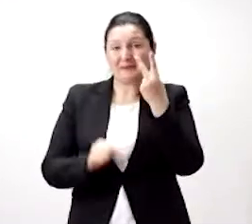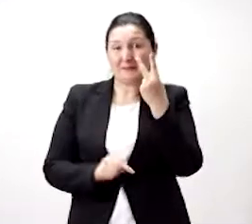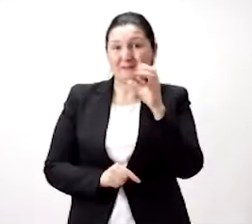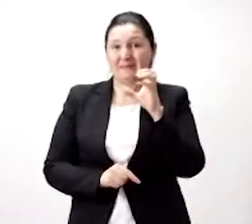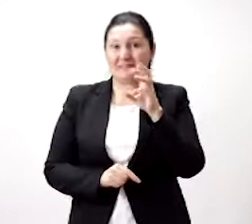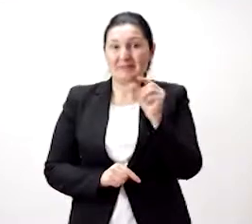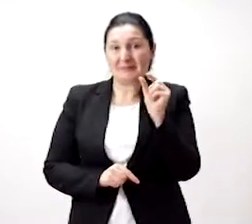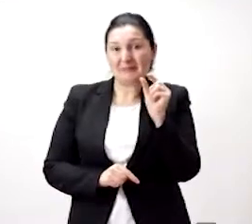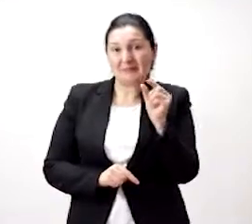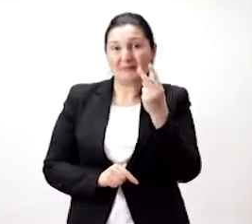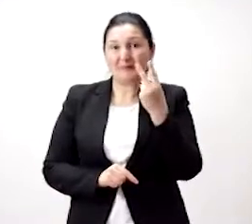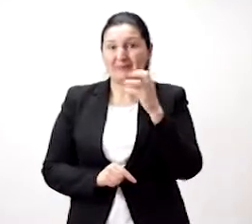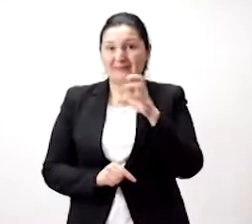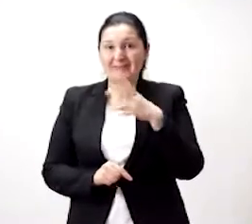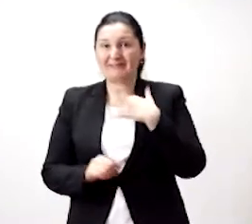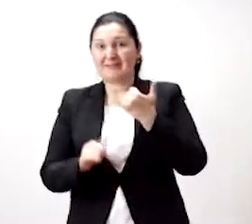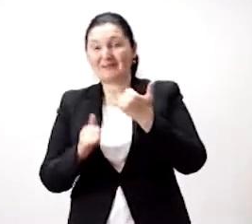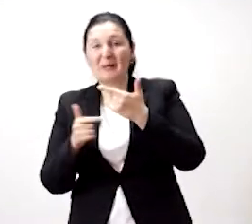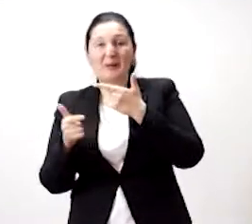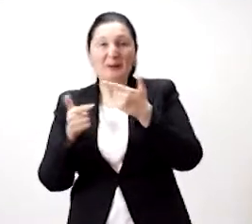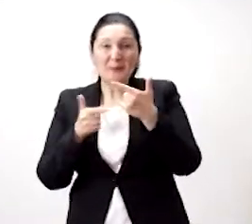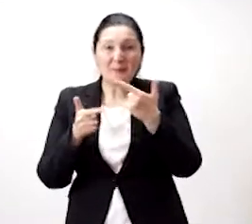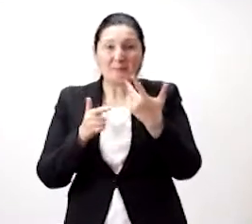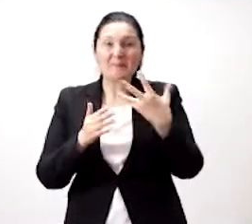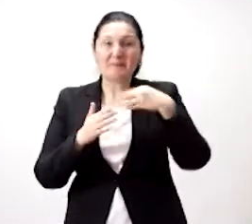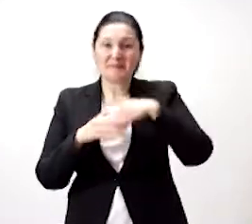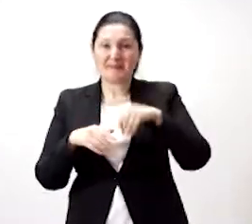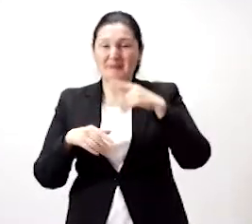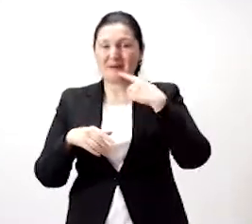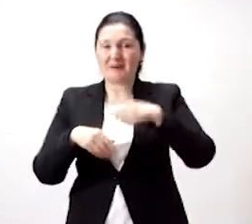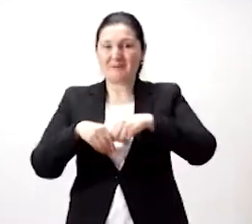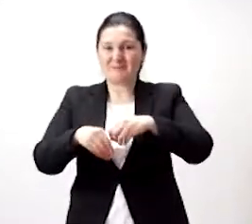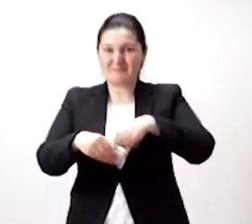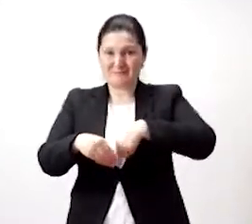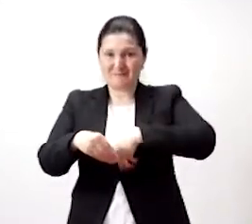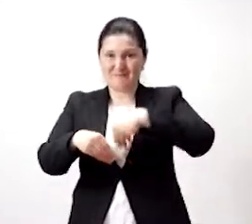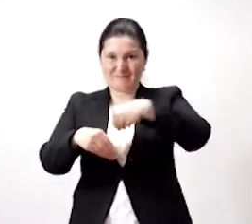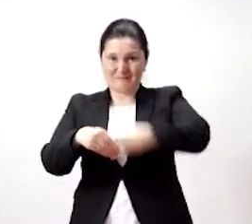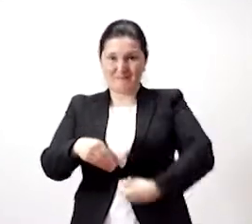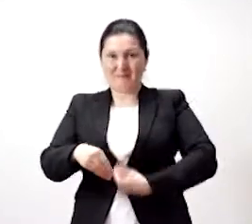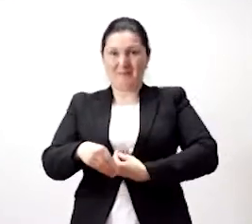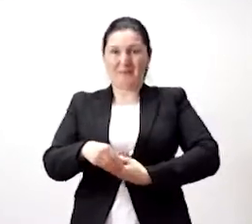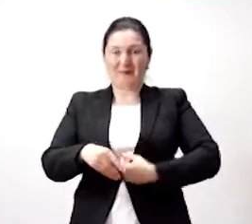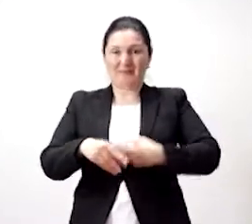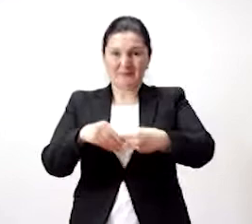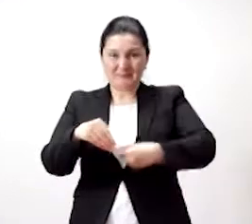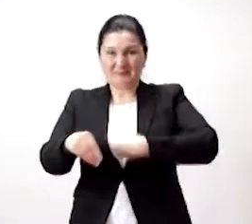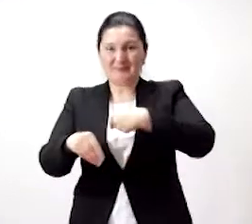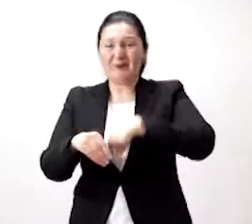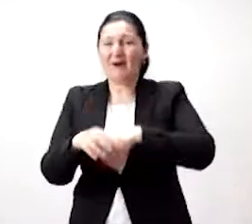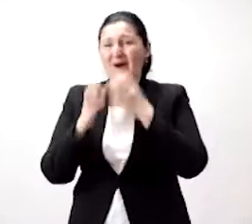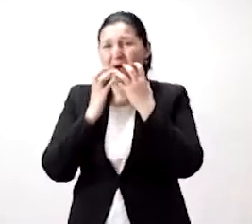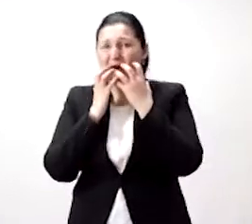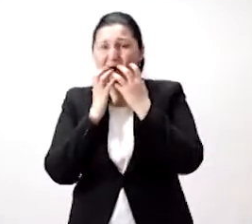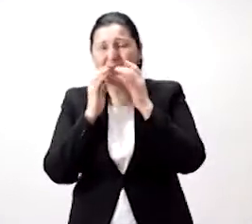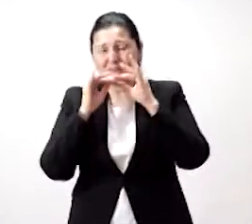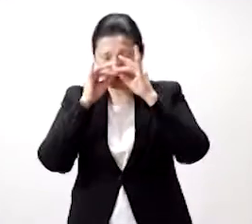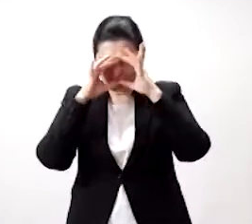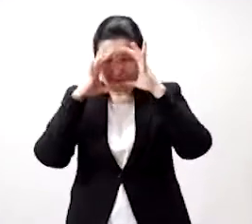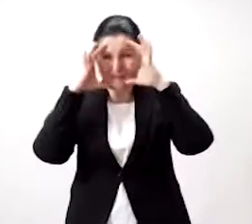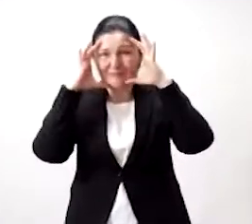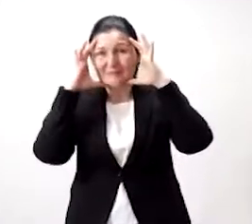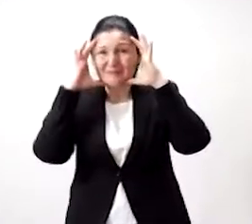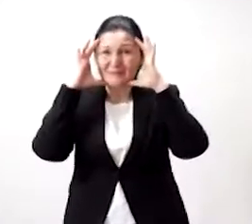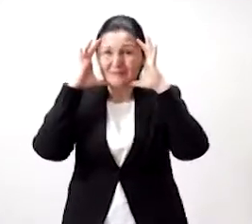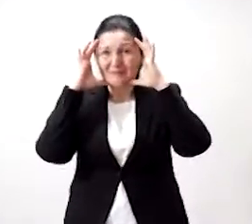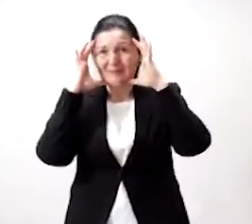сантиметр. Ҳоло хазида-хазида ба халтаи очам медароям. Ой, чӣ хел ҷои гарму нарм.